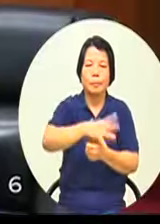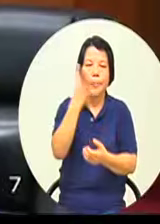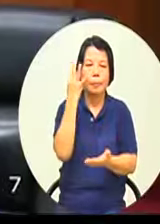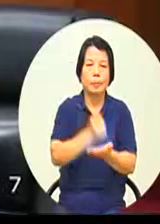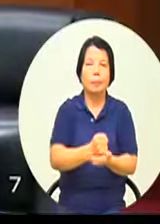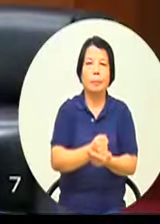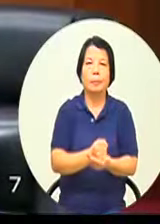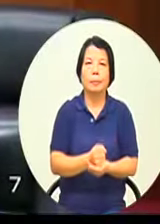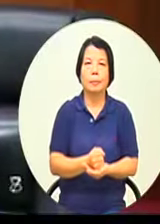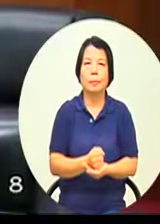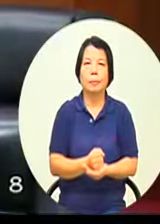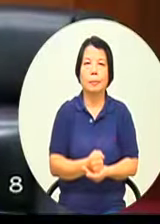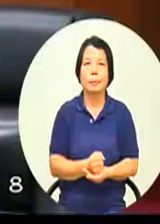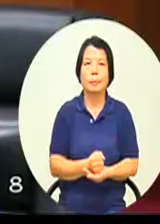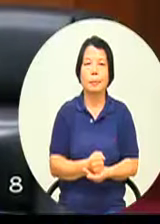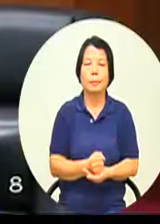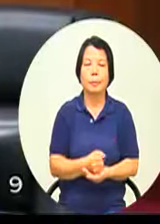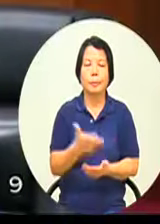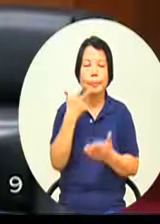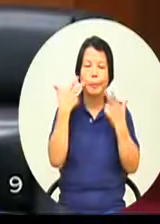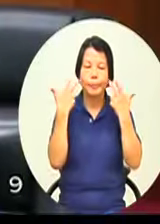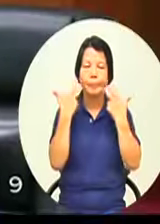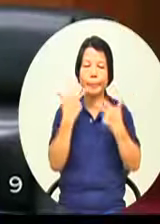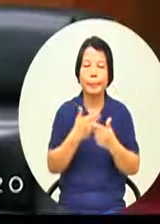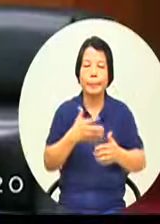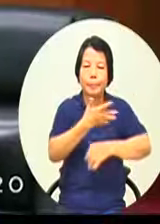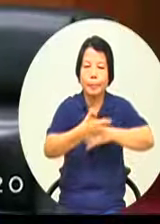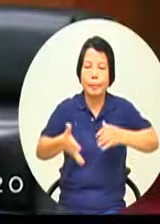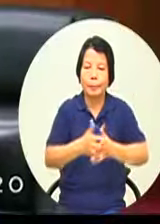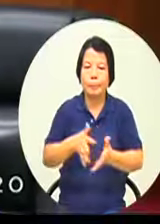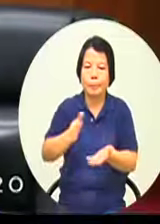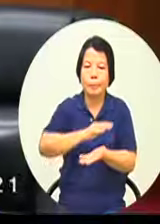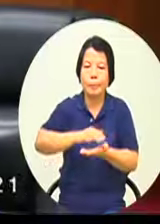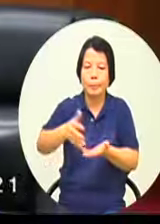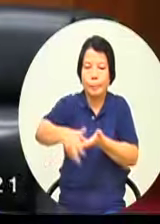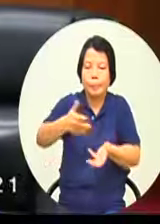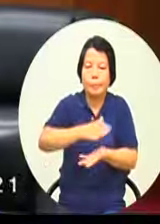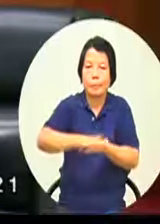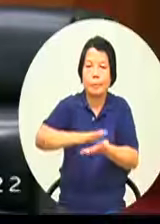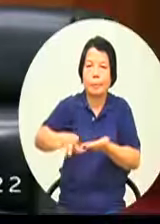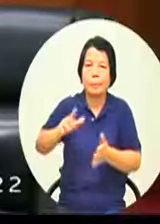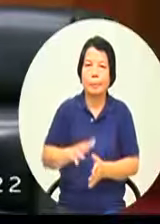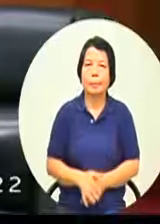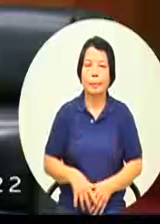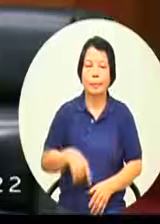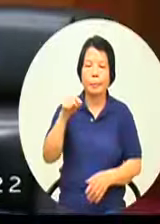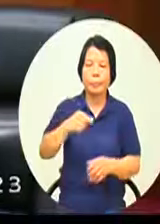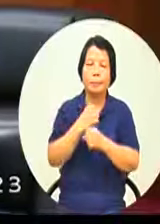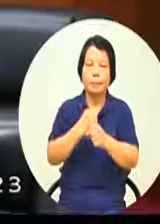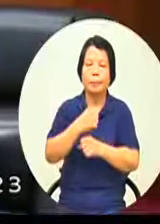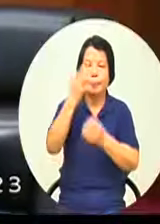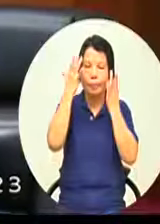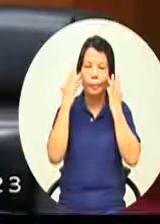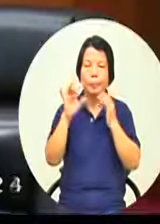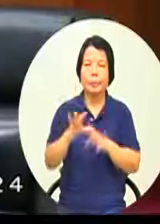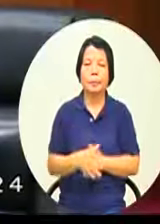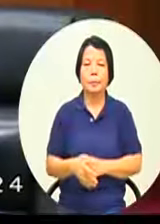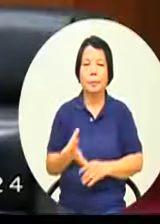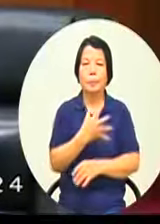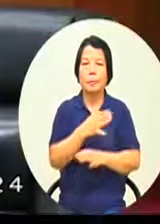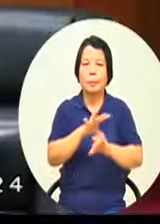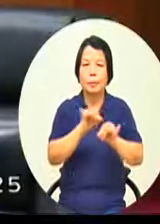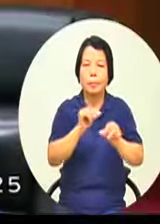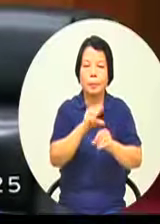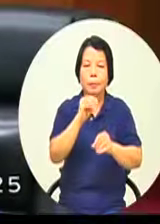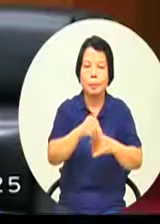这个野溪亲疏，但是我们纳马夏尚有应该还有几千万立方